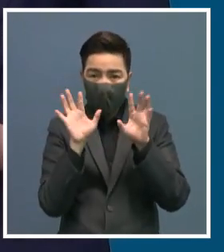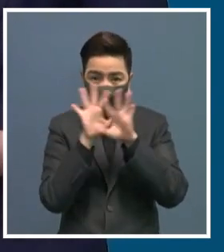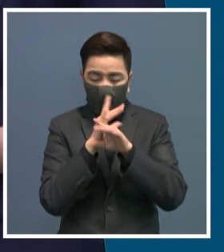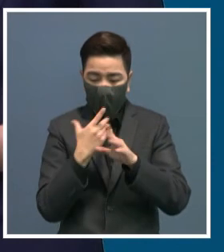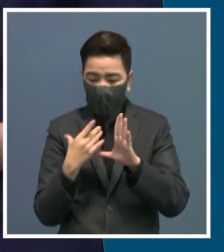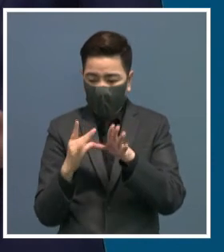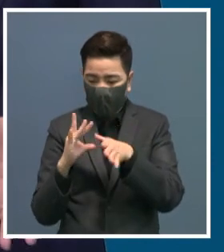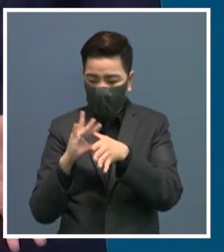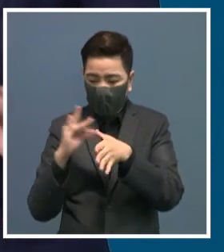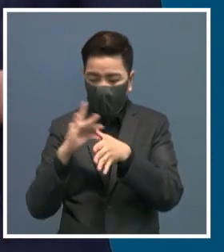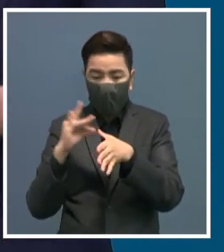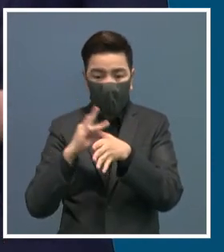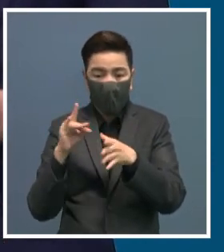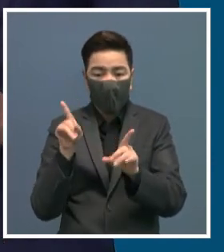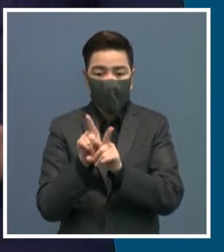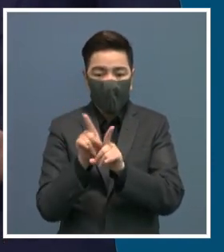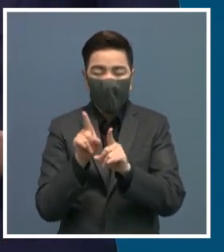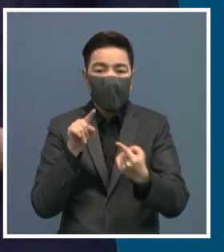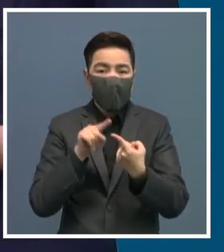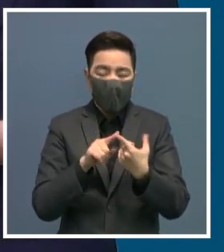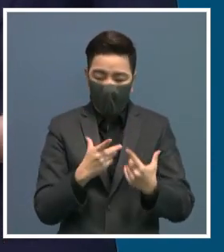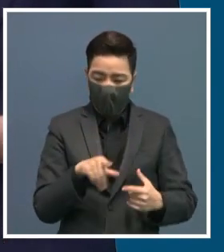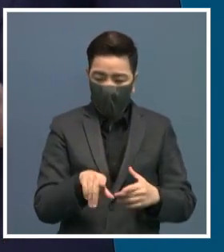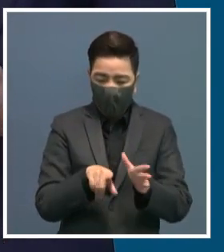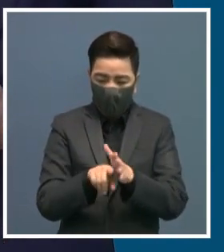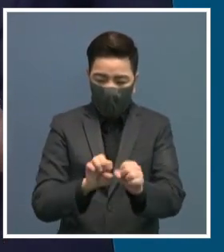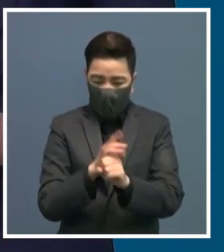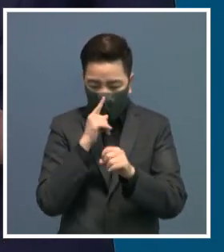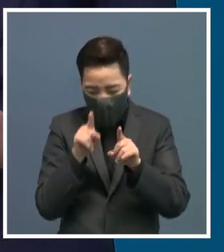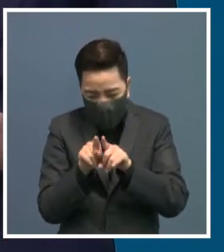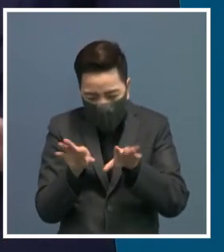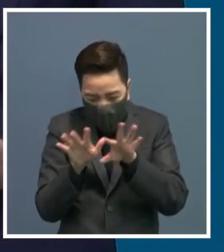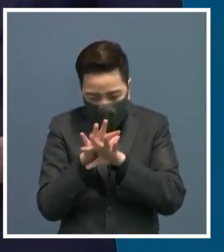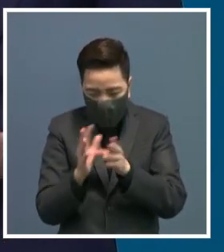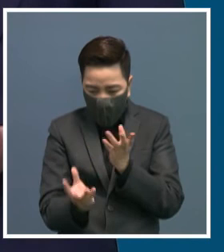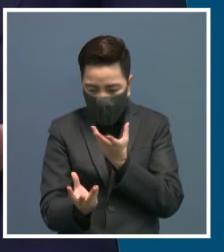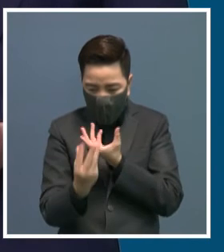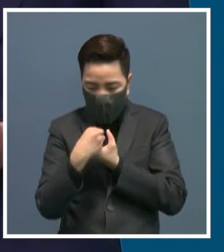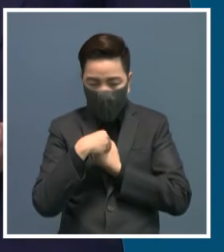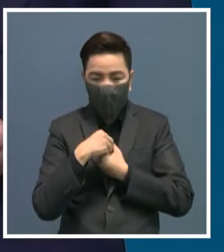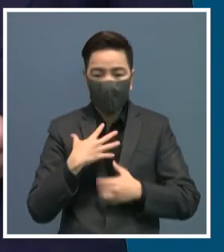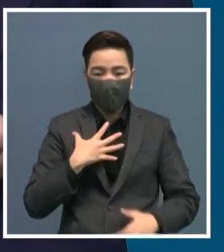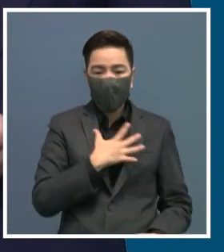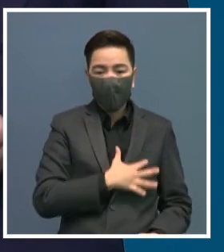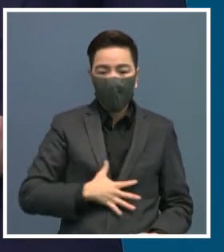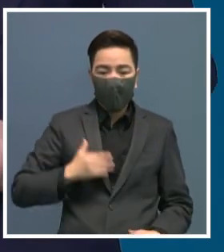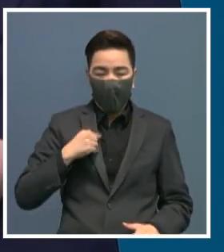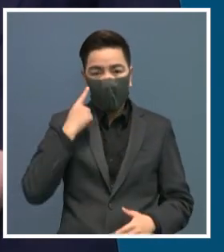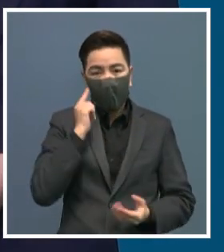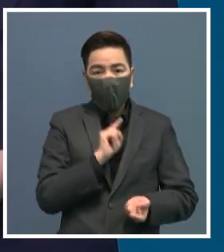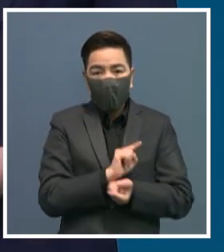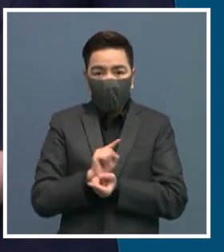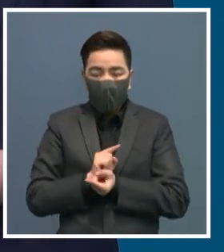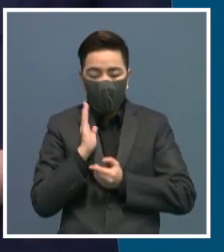สร้างโปรตีนให้คล้ายกับตัวของโคโรน่าไวรัสนะคะแล้วก็นำเข้าสู่ร่างกายเพื่อให้ร่างกายรู้จักแล้วก็